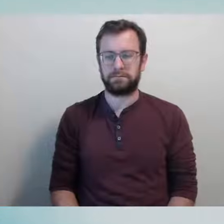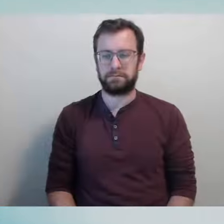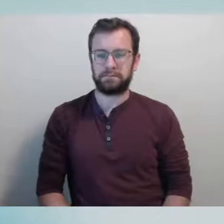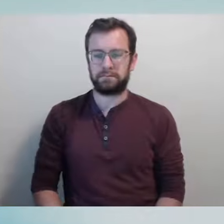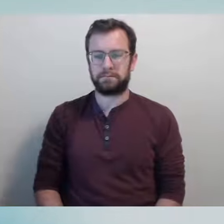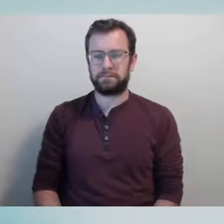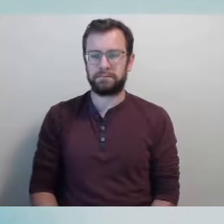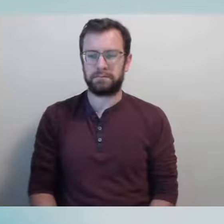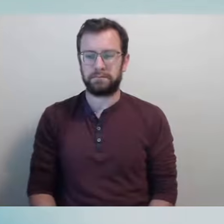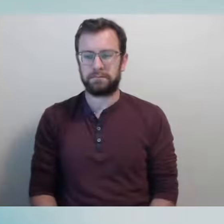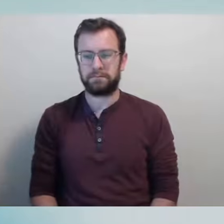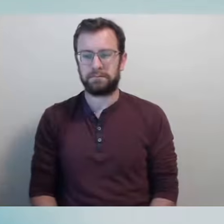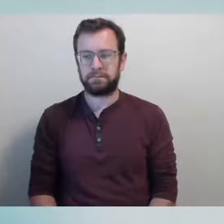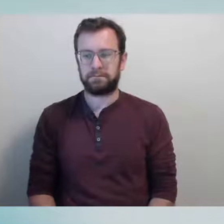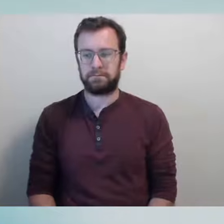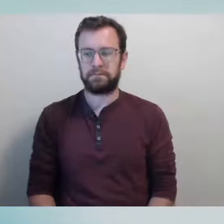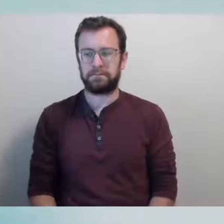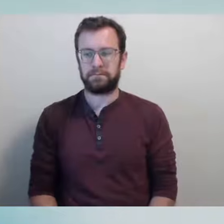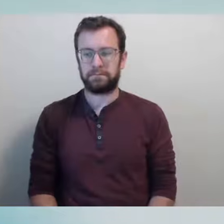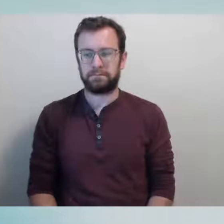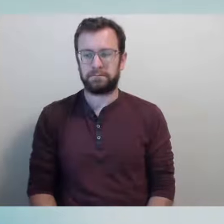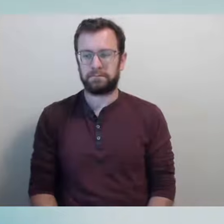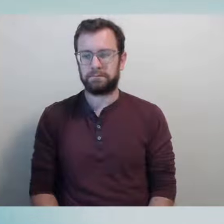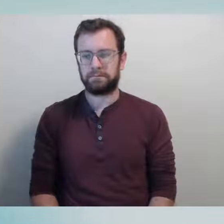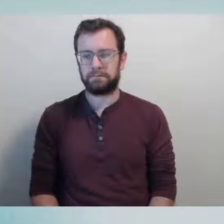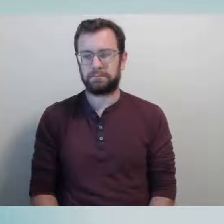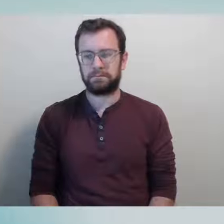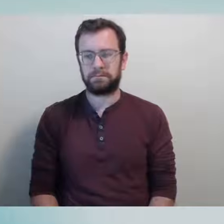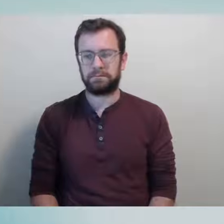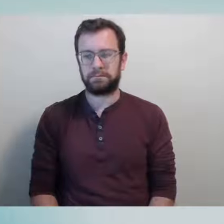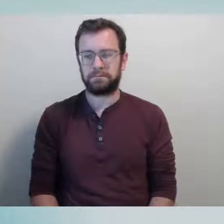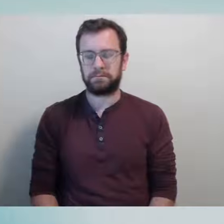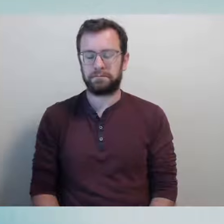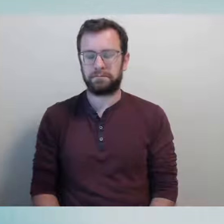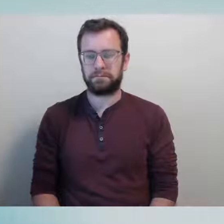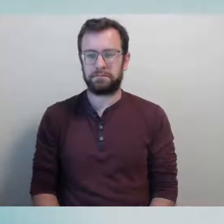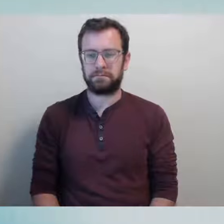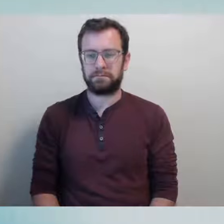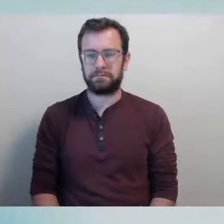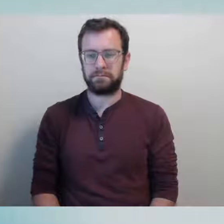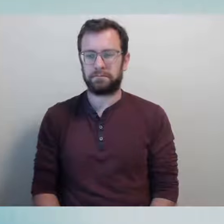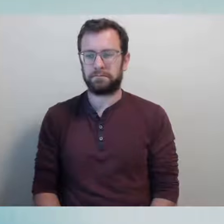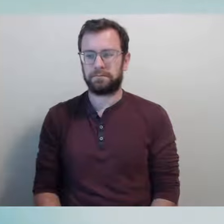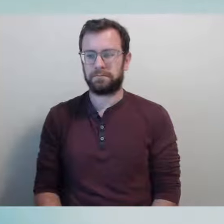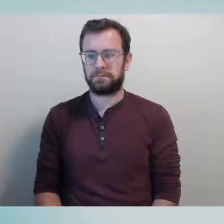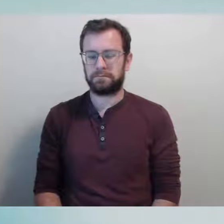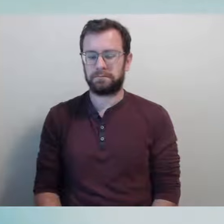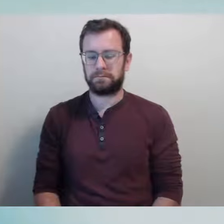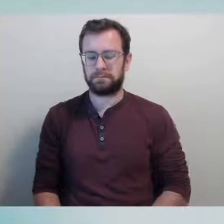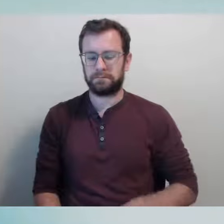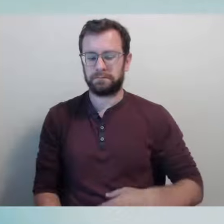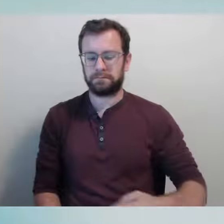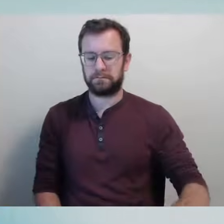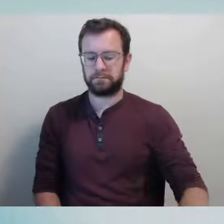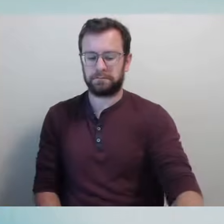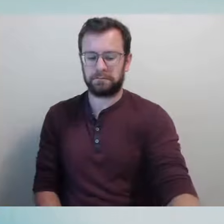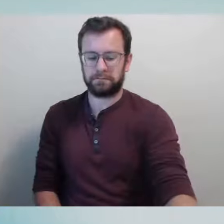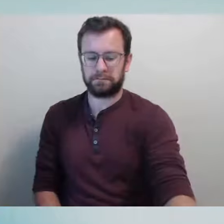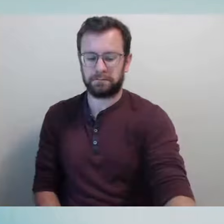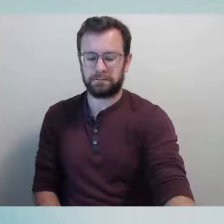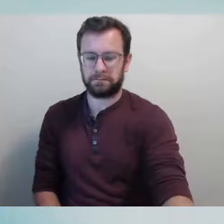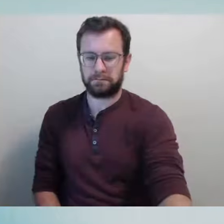شرور أنفسنا ومن سيئات أعمالنا من يهده الله فلا مضل له ومن يضلل فلا هادي